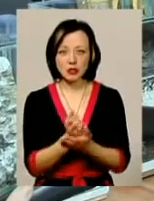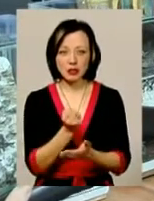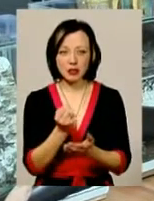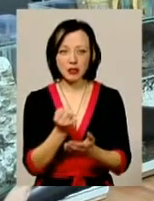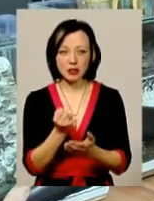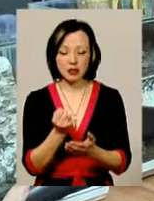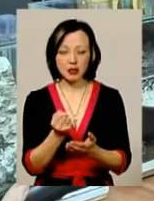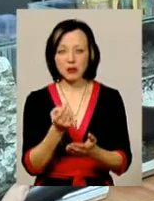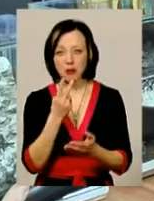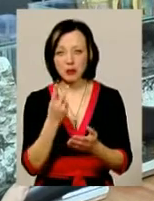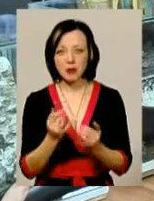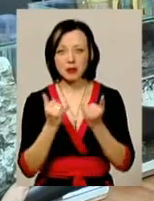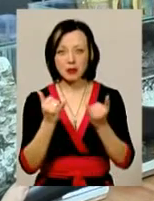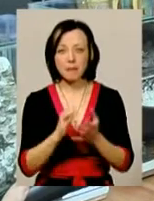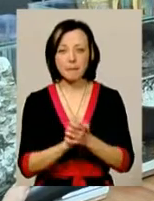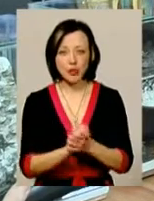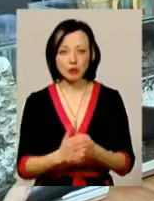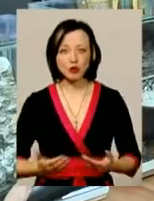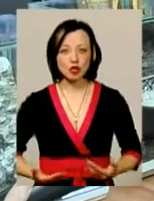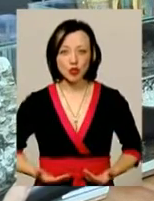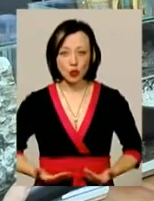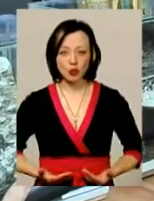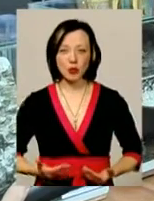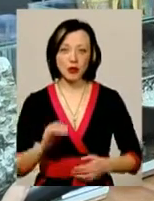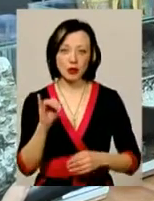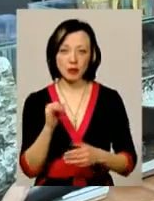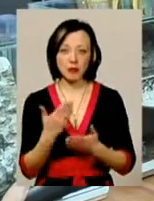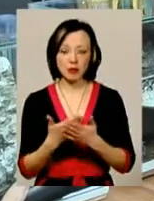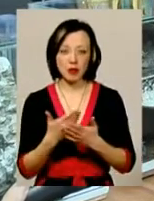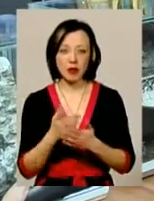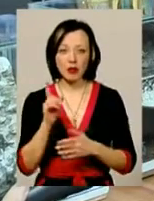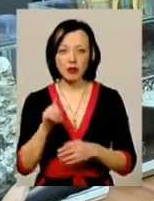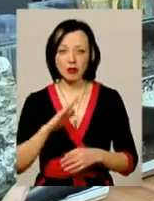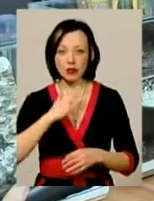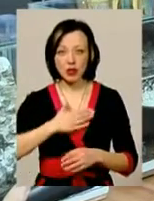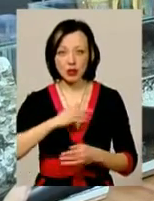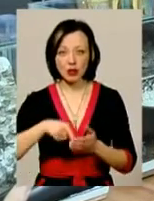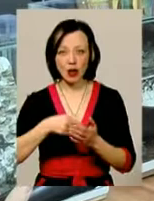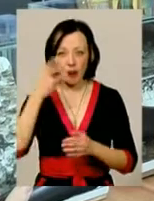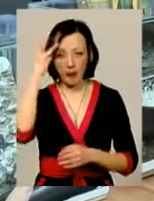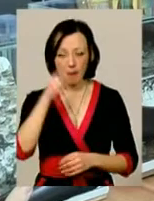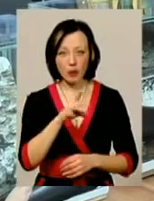котрі присвячені і мирному життю, ну, припустимо, навіть нашого Проскурова в